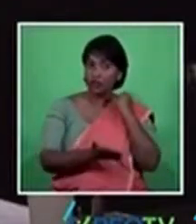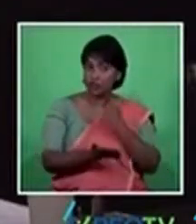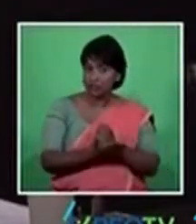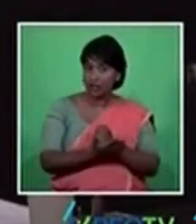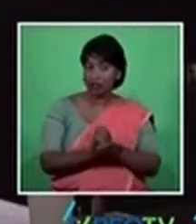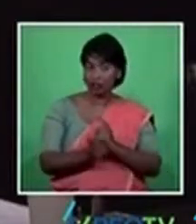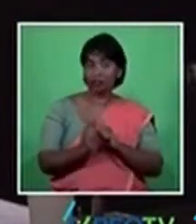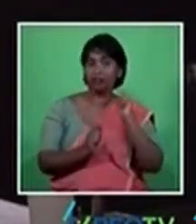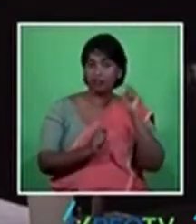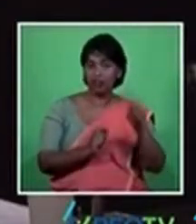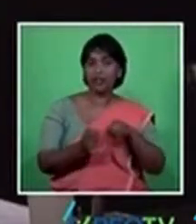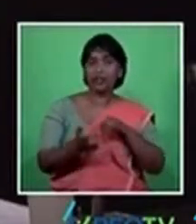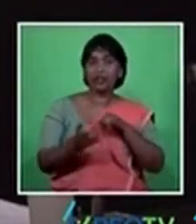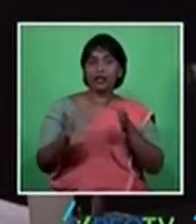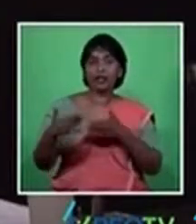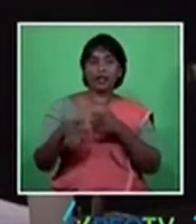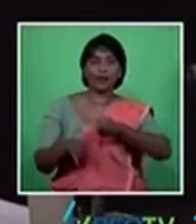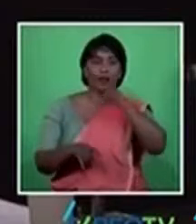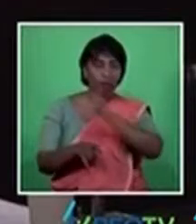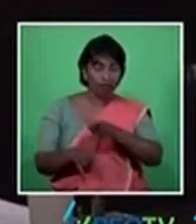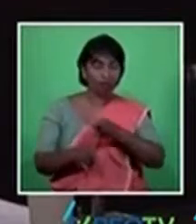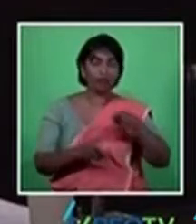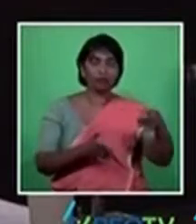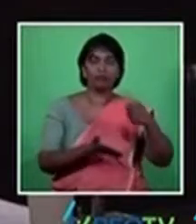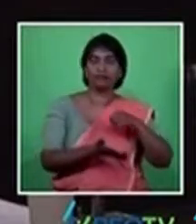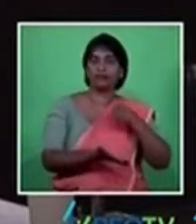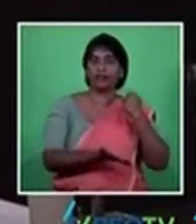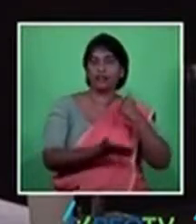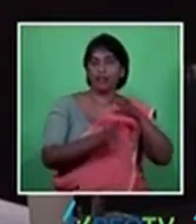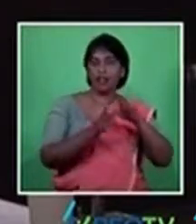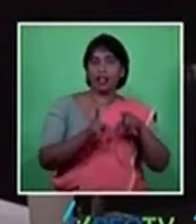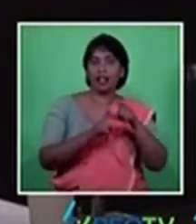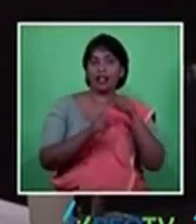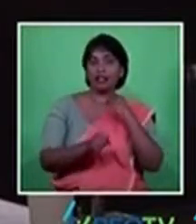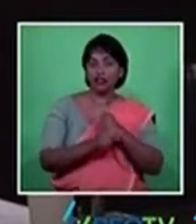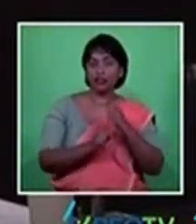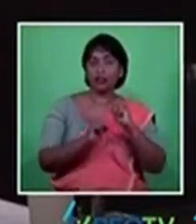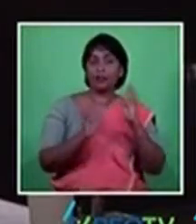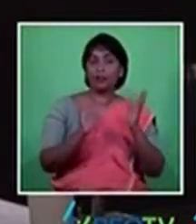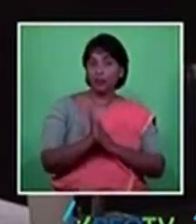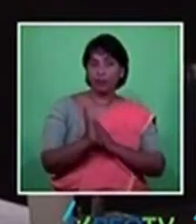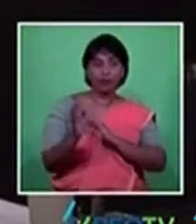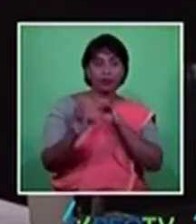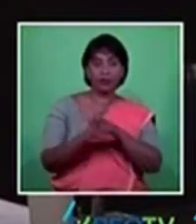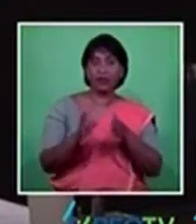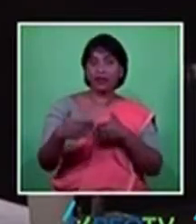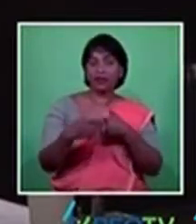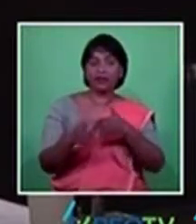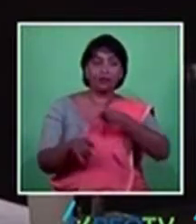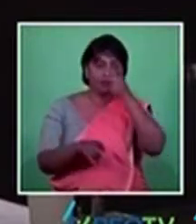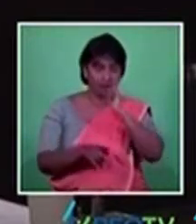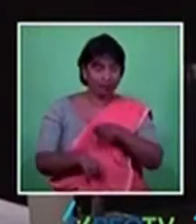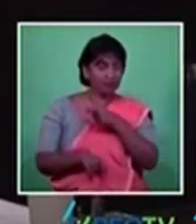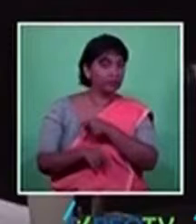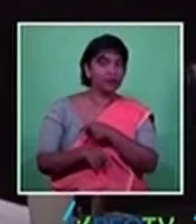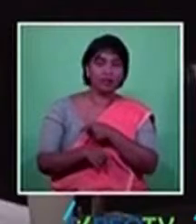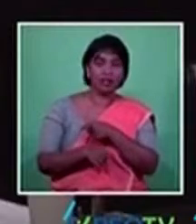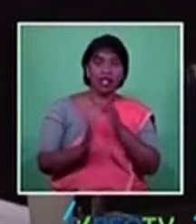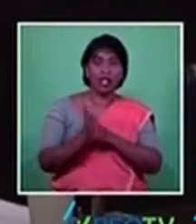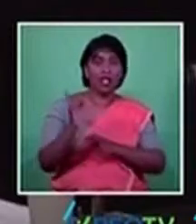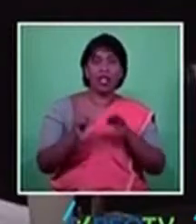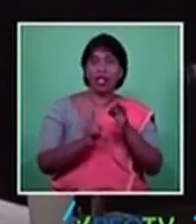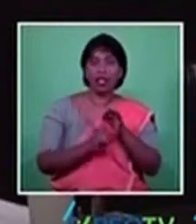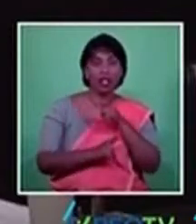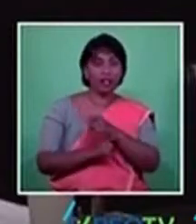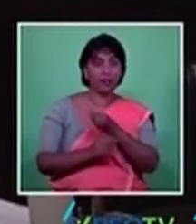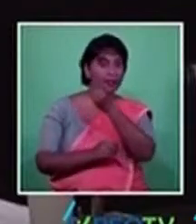තමයි කැබිනට් මණ්ඩලයේ තීන්දුව බවට පත් වෙන්නේ. එහෙම නැත්නම් දිනේෂ් ගුණවර්ධන ගරු අග්‍රාමාත්‍යතුමා The Cabinet reaches decisions on the country. These